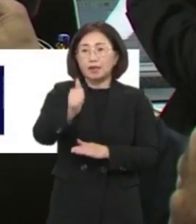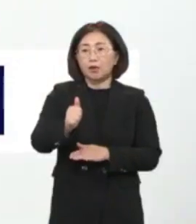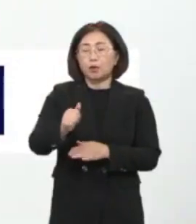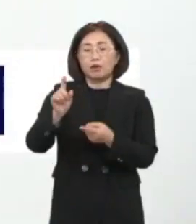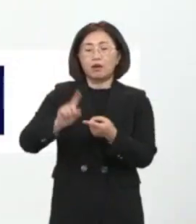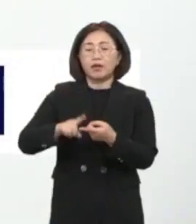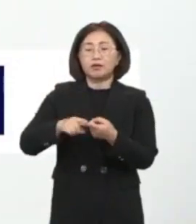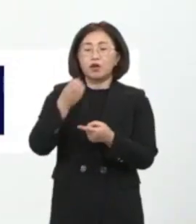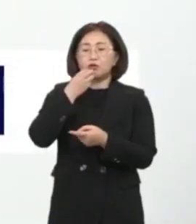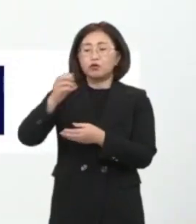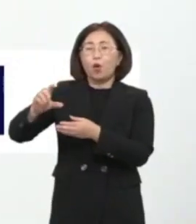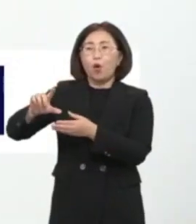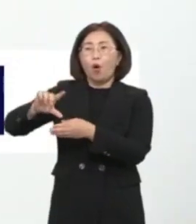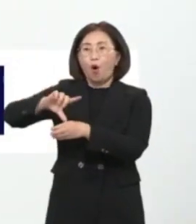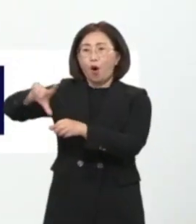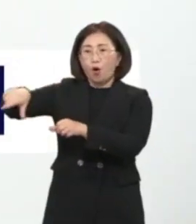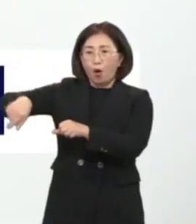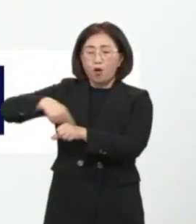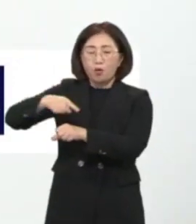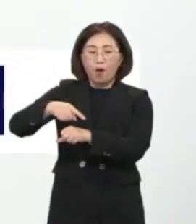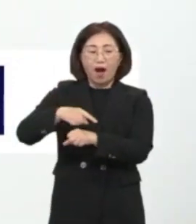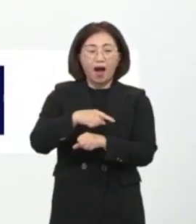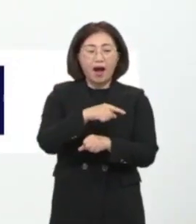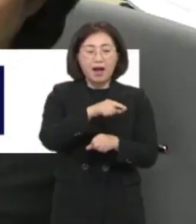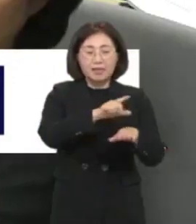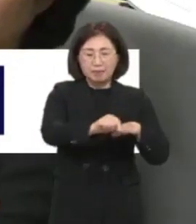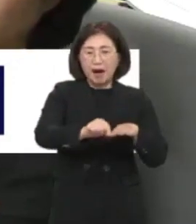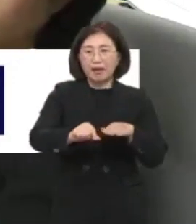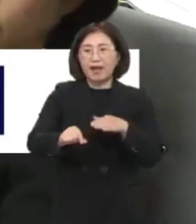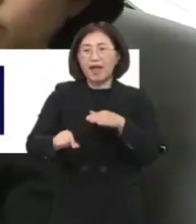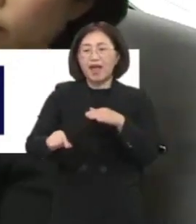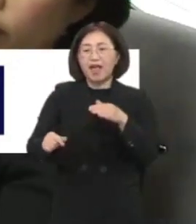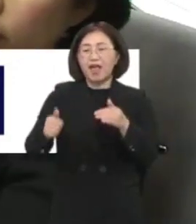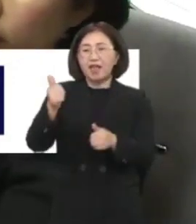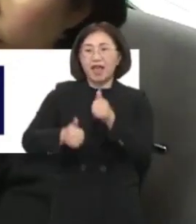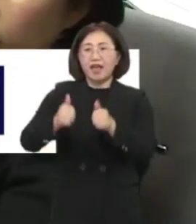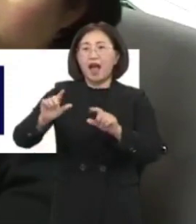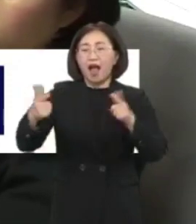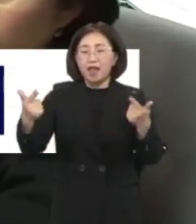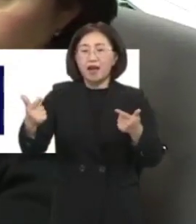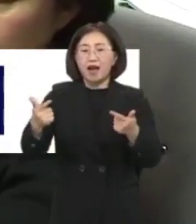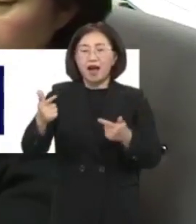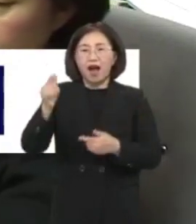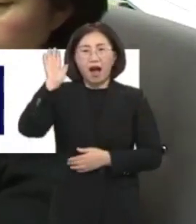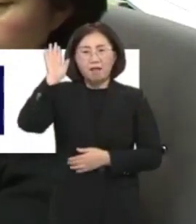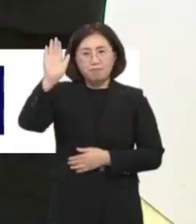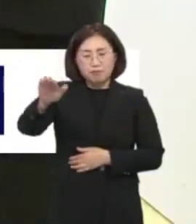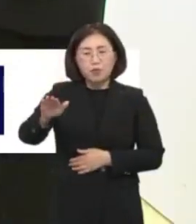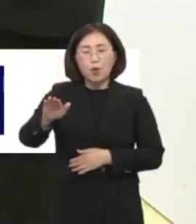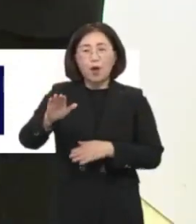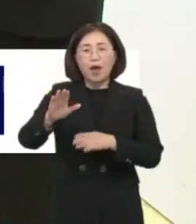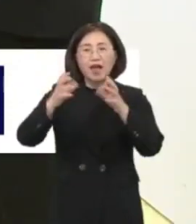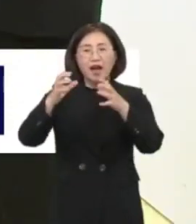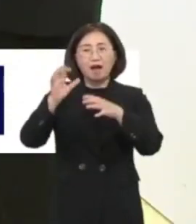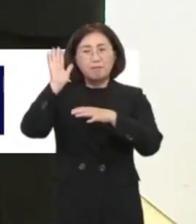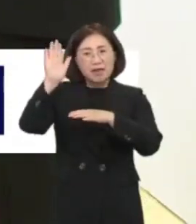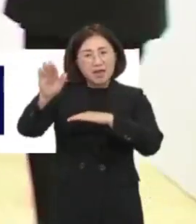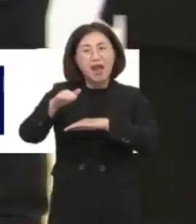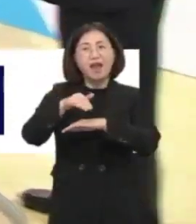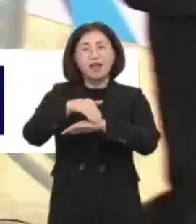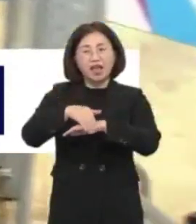관련해 수도권과 지방 간의 대결 구도가 아니라 국가 미래를 위한 대국적 관점에서 봐야 한다며 메가 서울론의